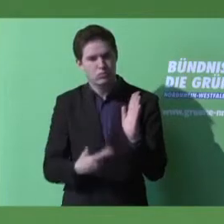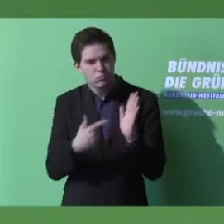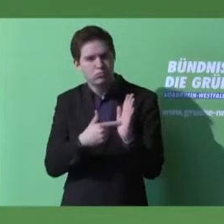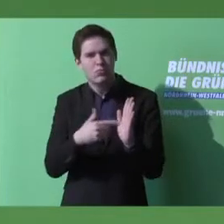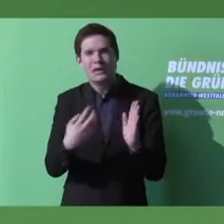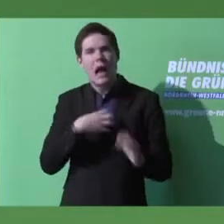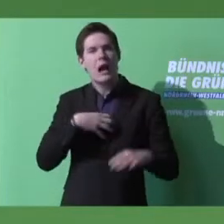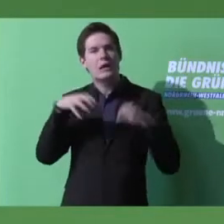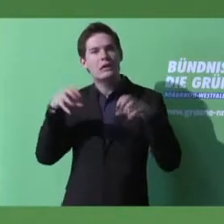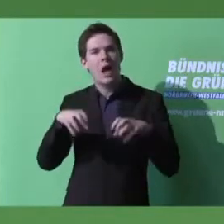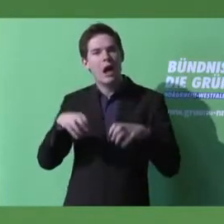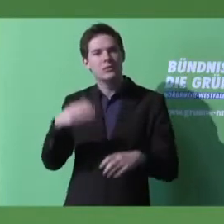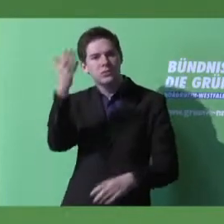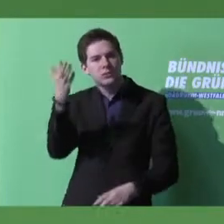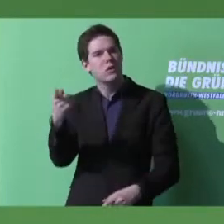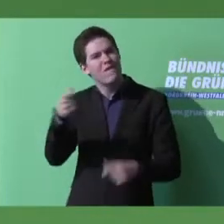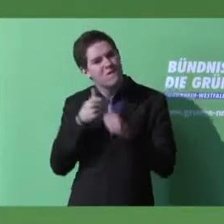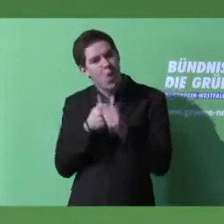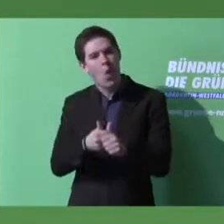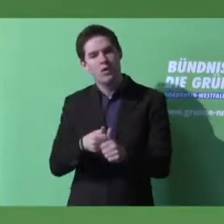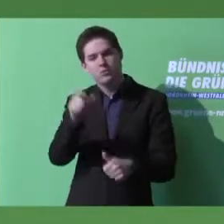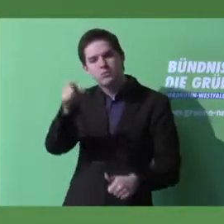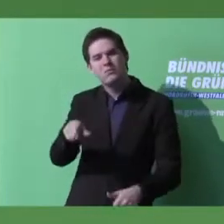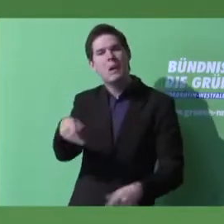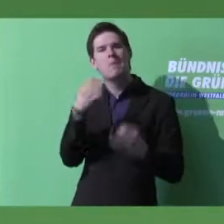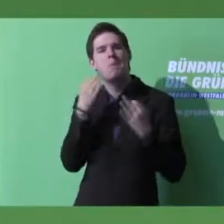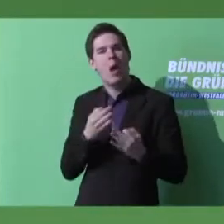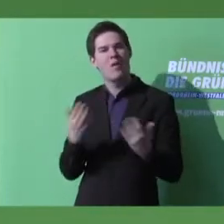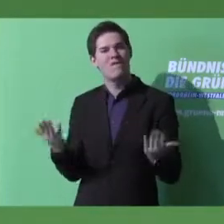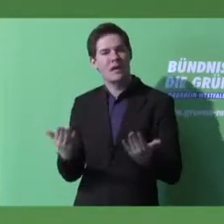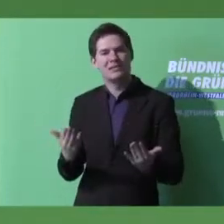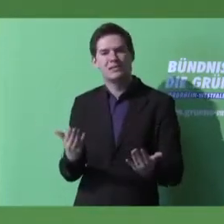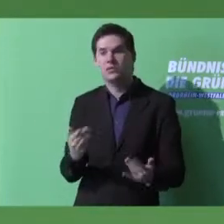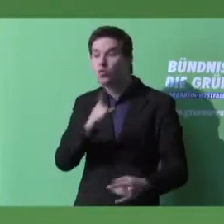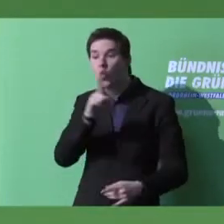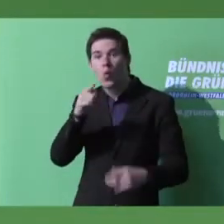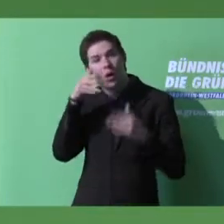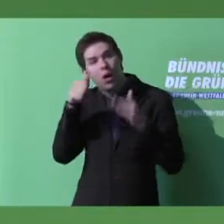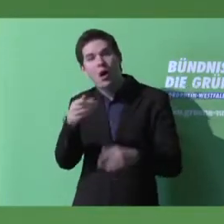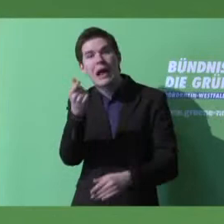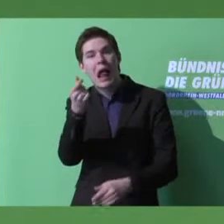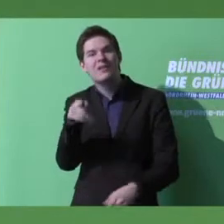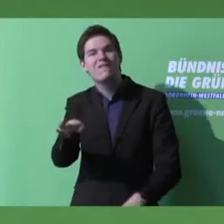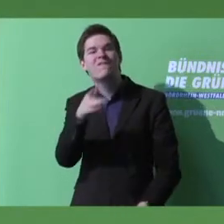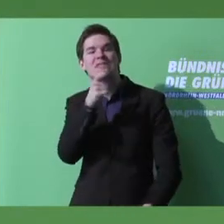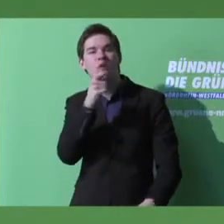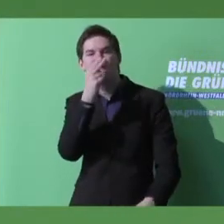der medizinischen Notwendigkeit und nicht nach der Versicherungsart beglichen werden.